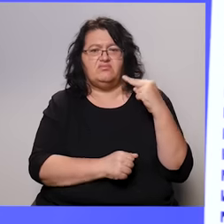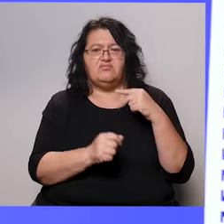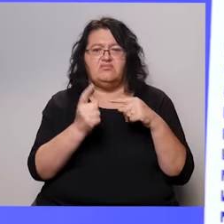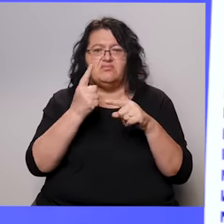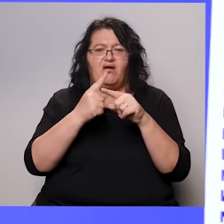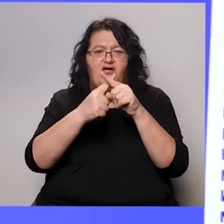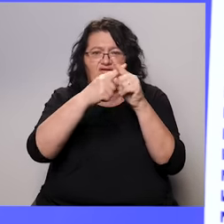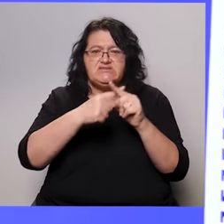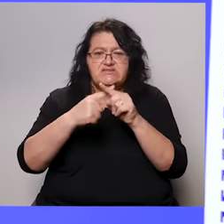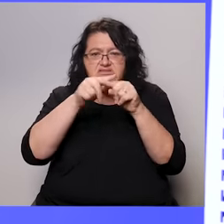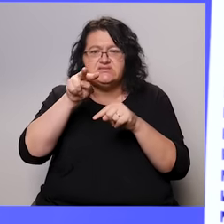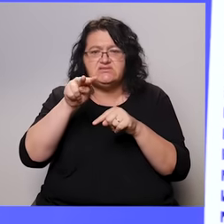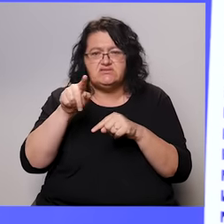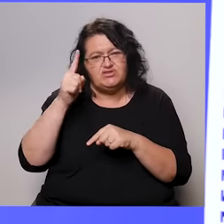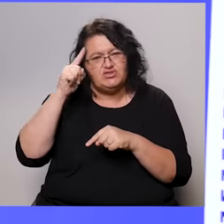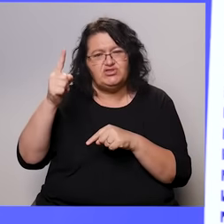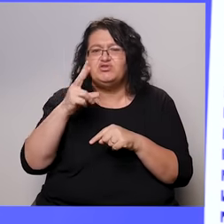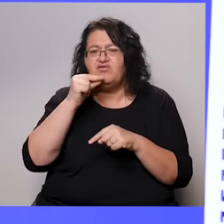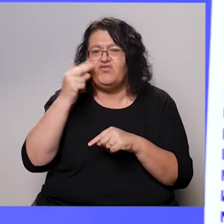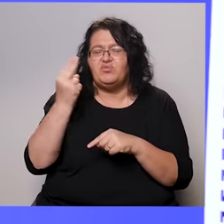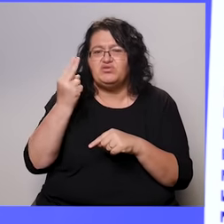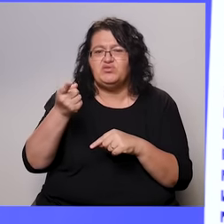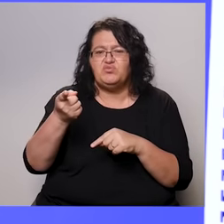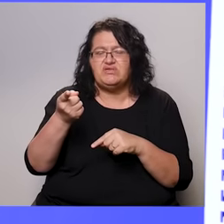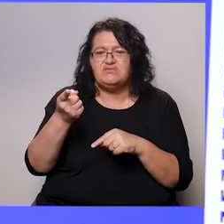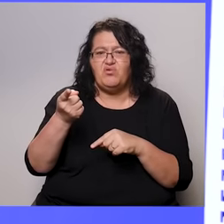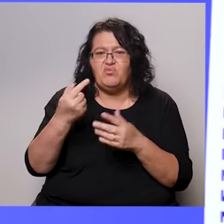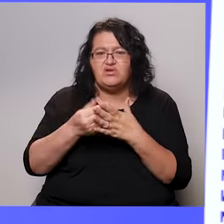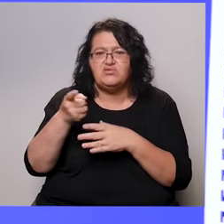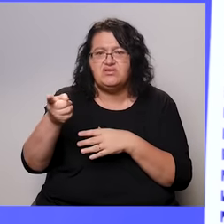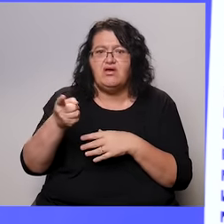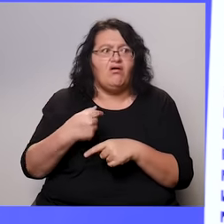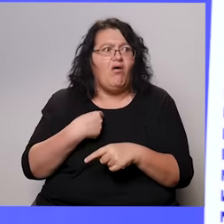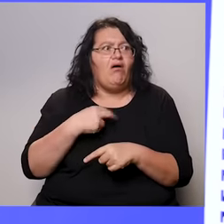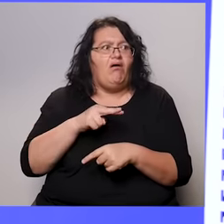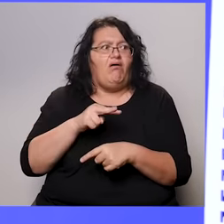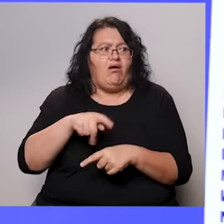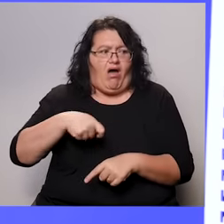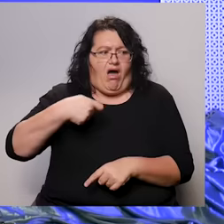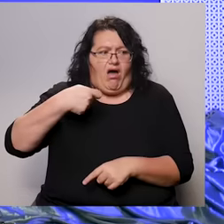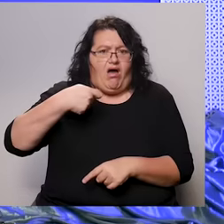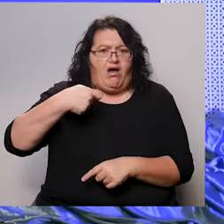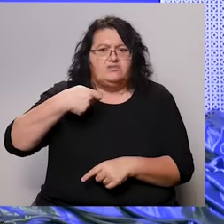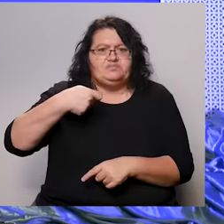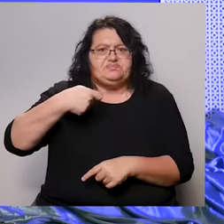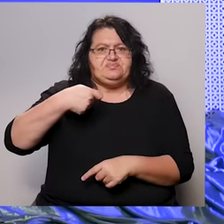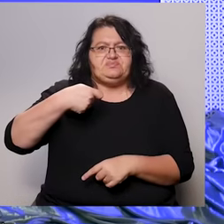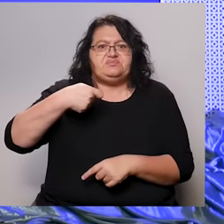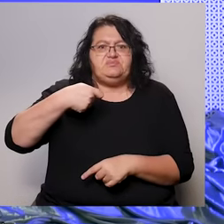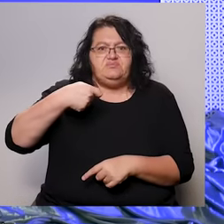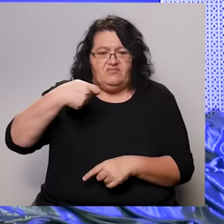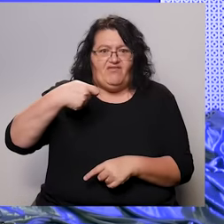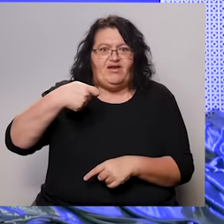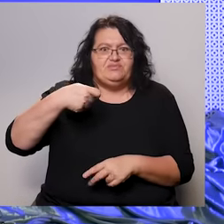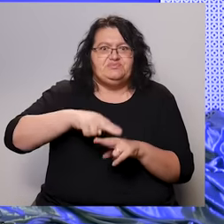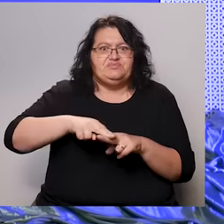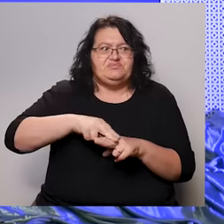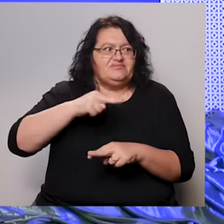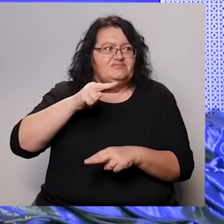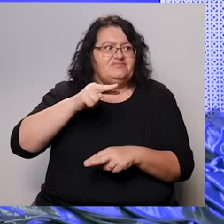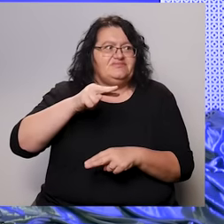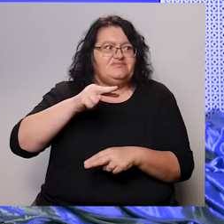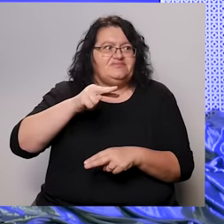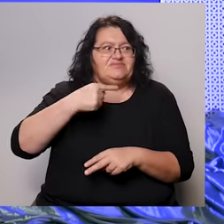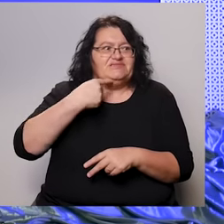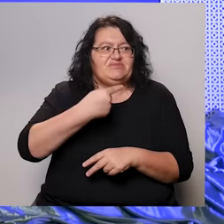ochi și zice, frate, știi ce-ți vorbește Dumnezeu? Eu am uitat la el așa, eram cu mâncarea jumătate în lingură. Mă uit la